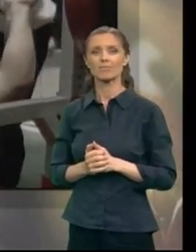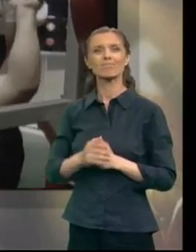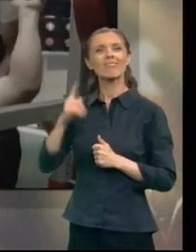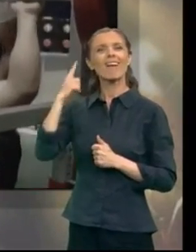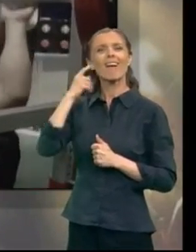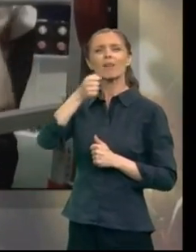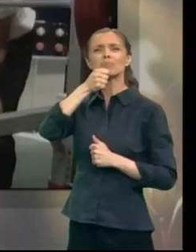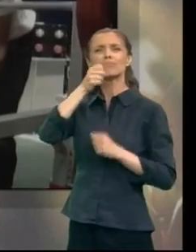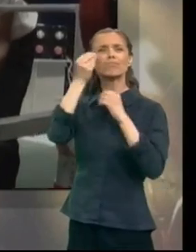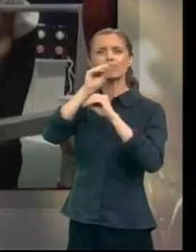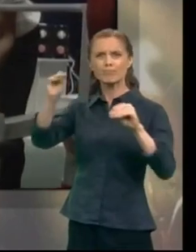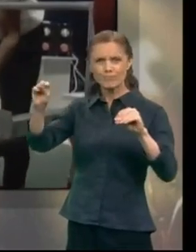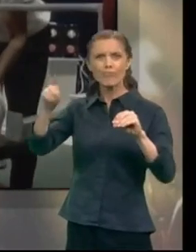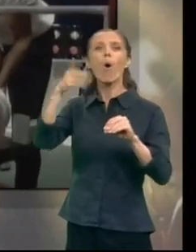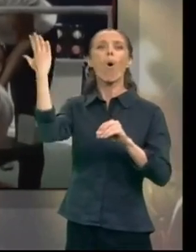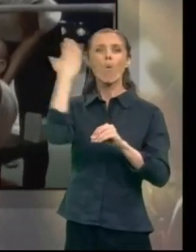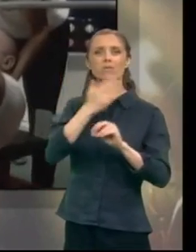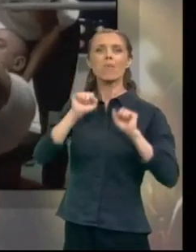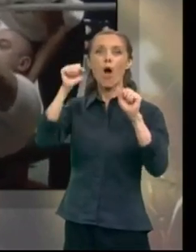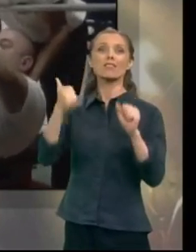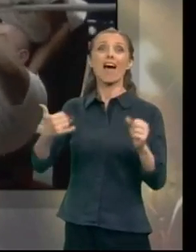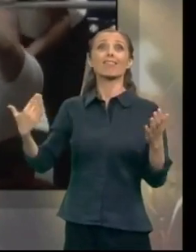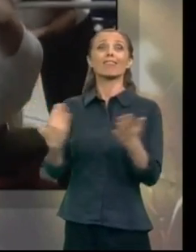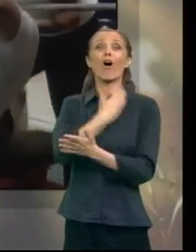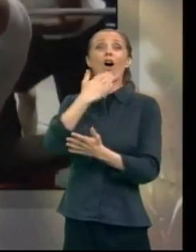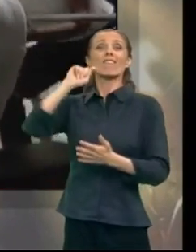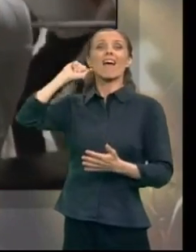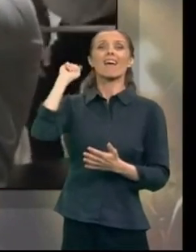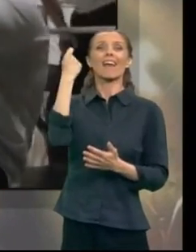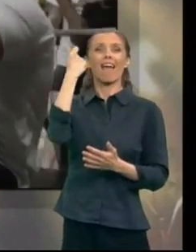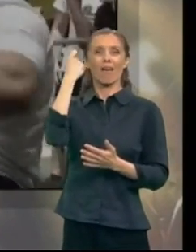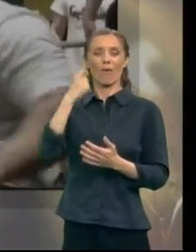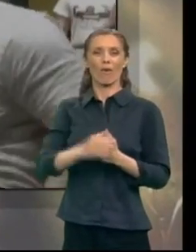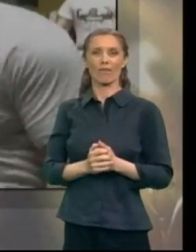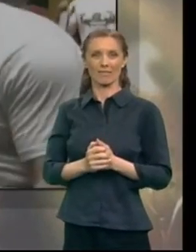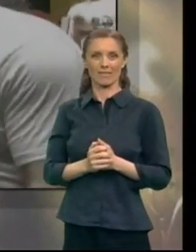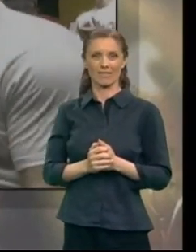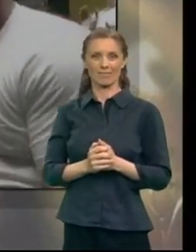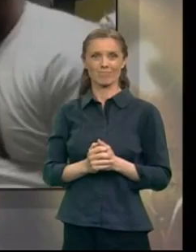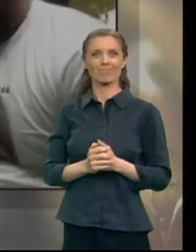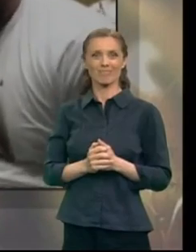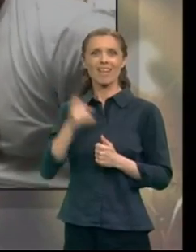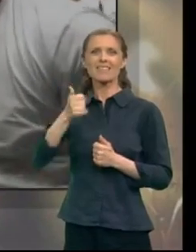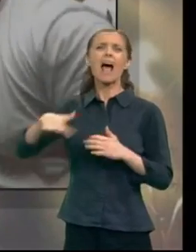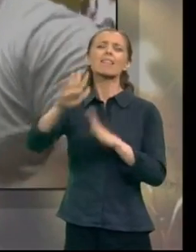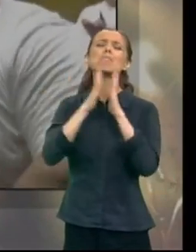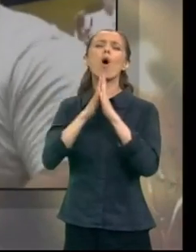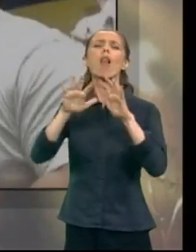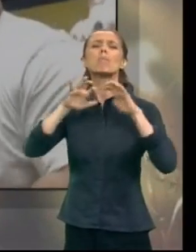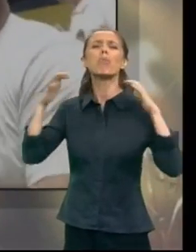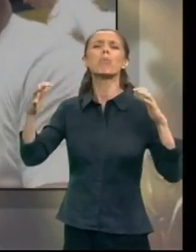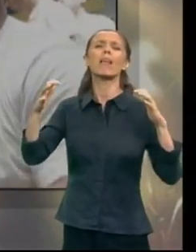Pokušaj uspešan i imamo novi rekord u kategoriji Open do 100 kg. Ajmo jedan ogroman aplauz.